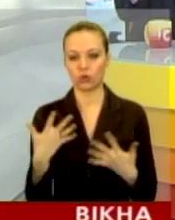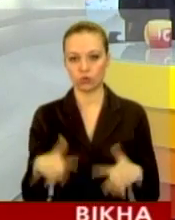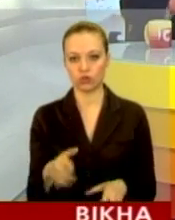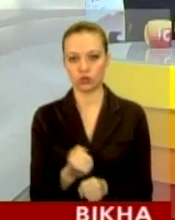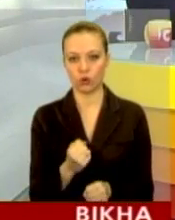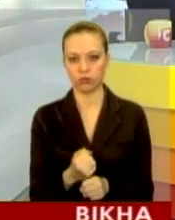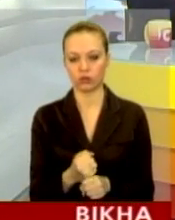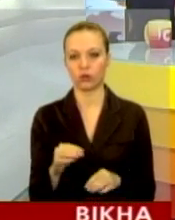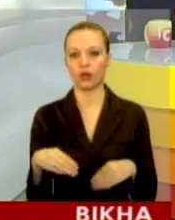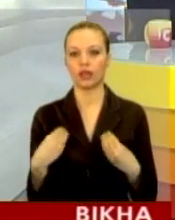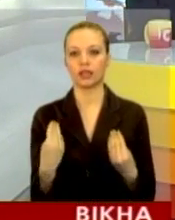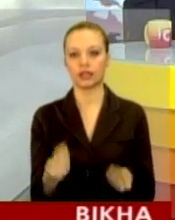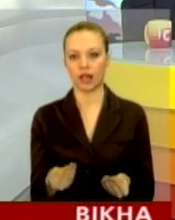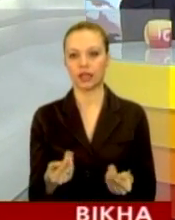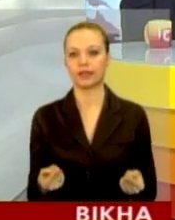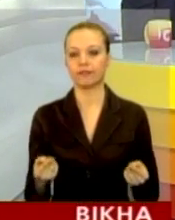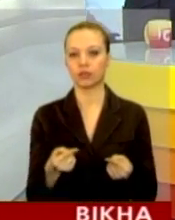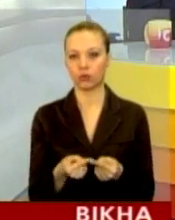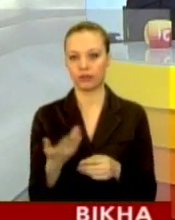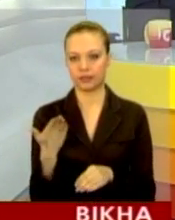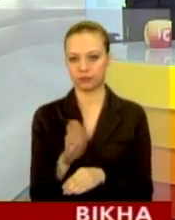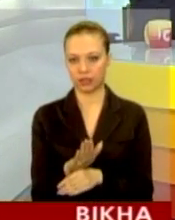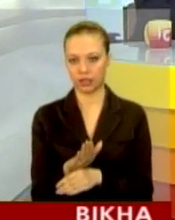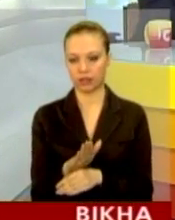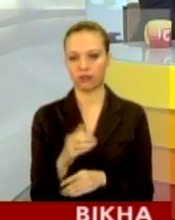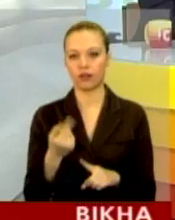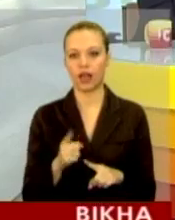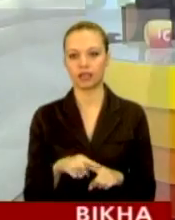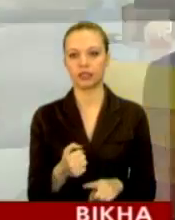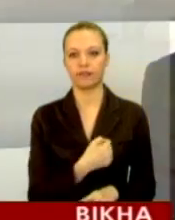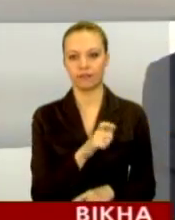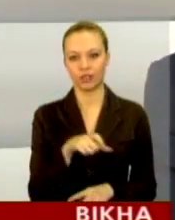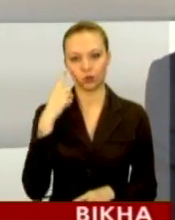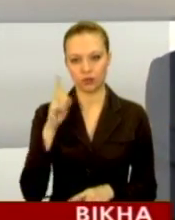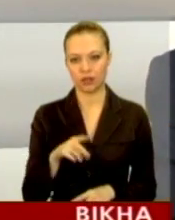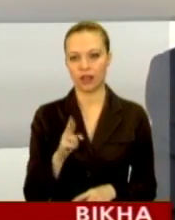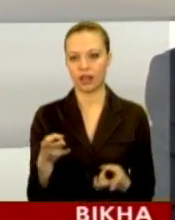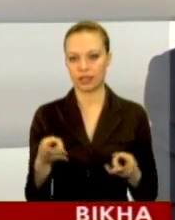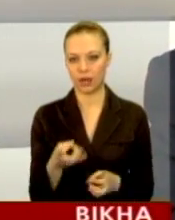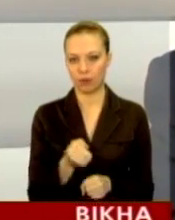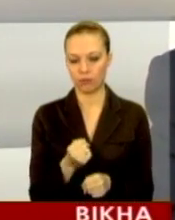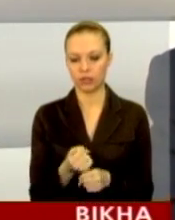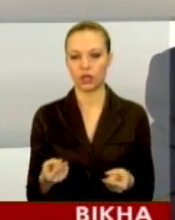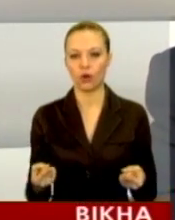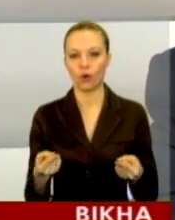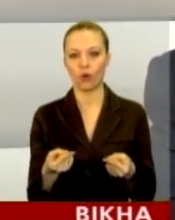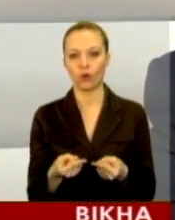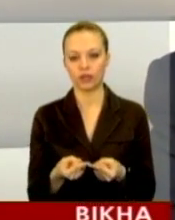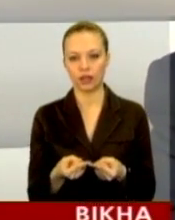зроблено. Дати відповідні директиви, а це військово знає, як робити,